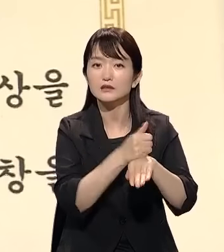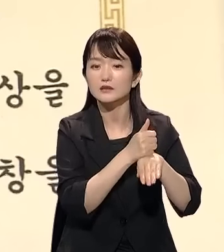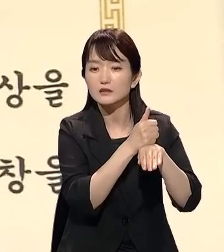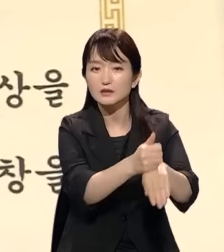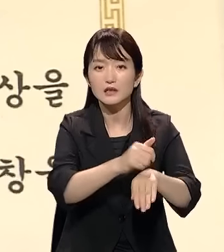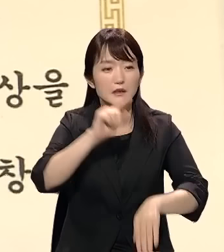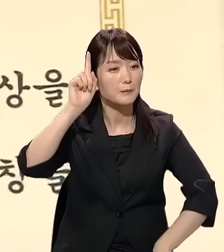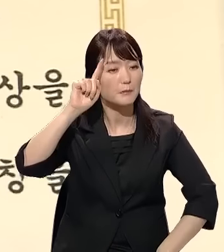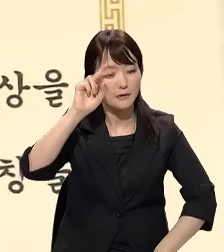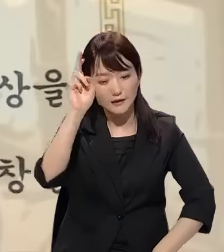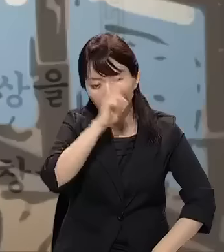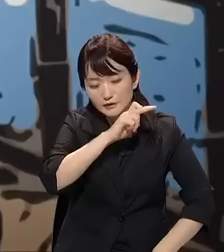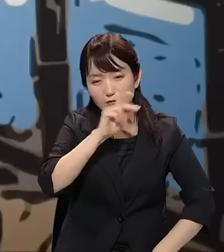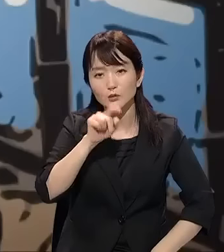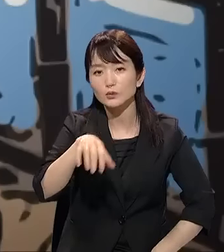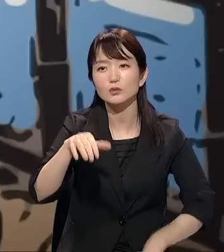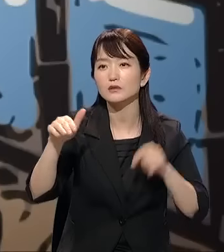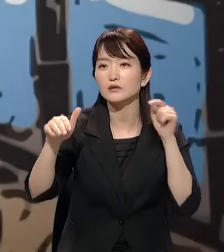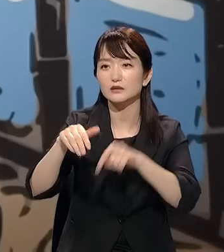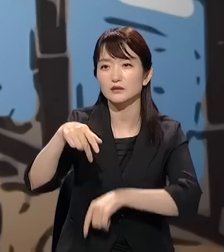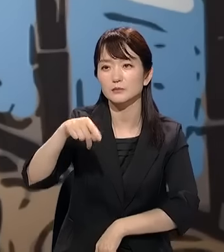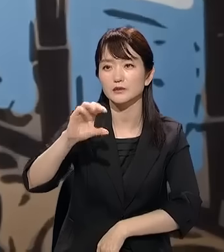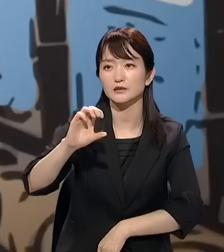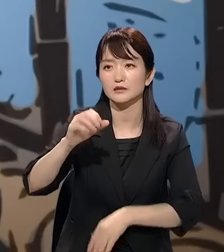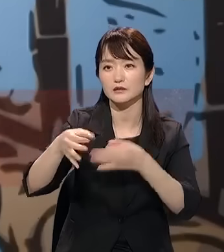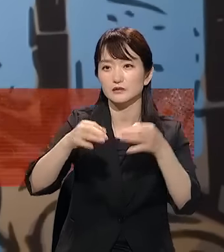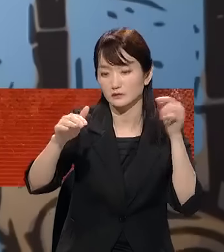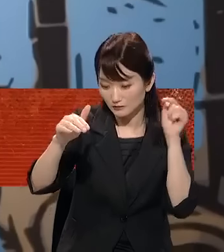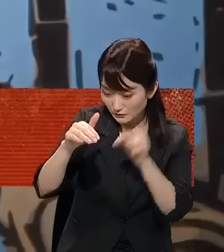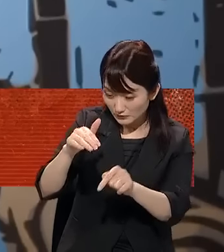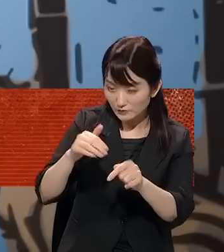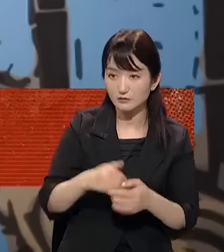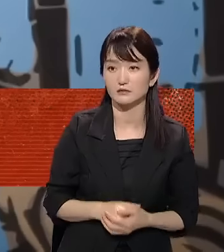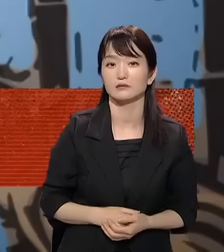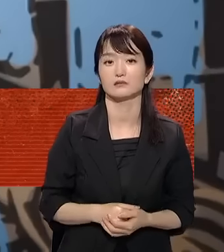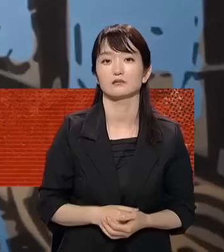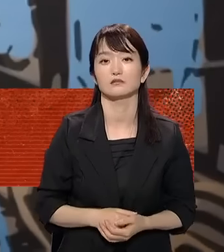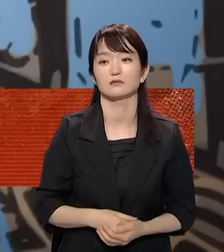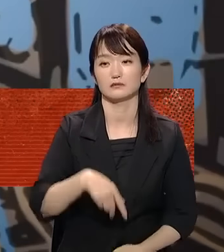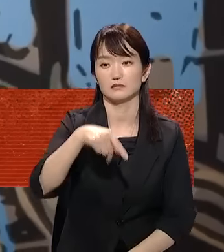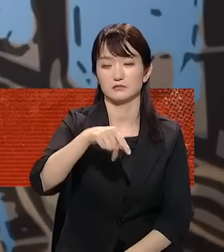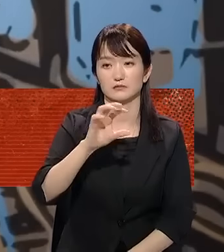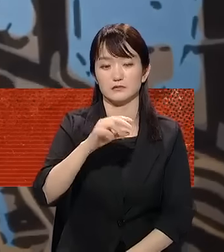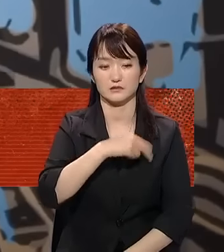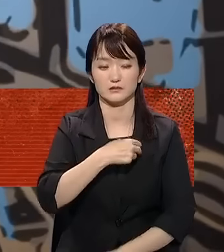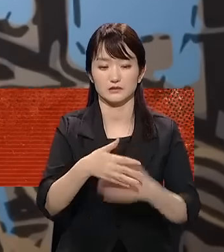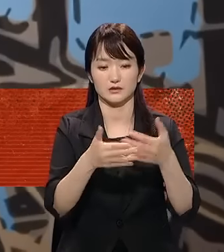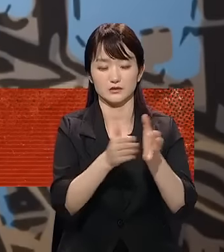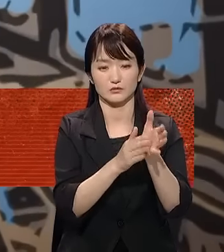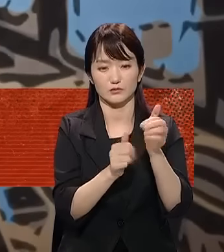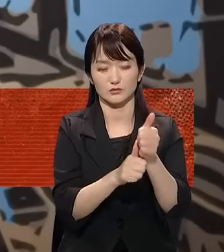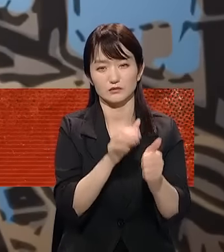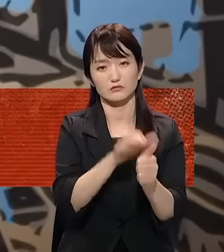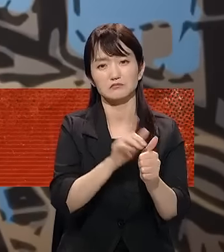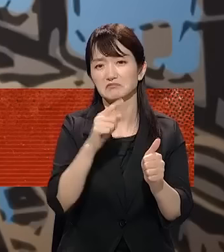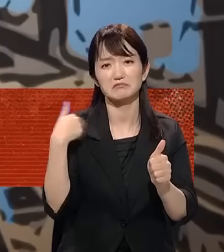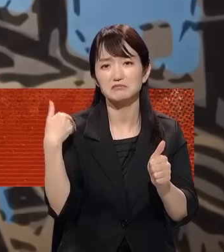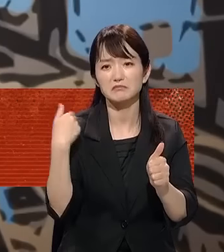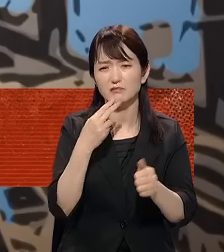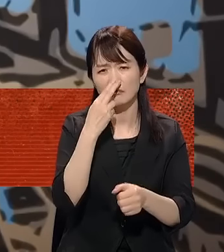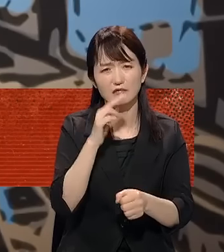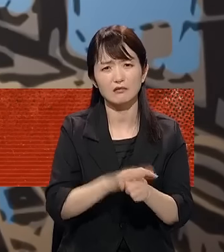아침마다 pc 방으로 출근을 했다 뭐 무슨 PC 사령부의 뭐 비서실장인 모르겠으나 정말 이거